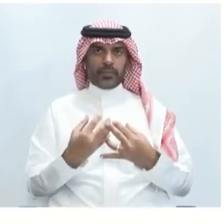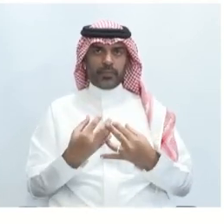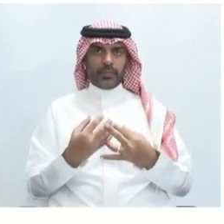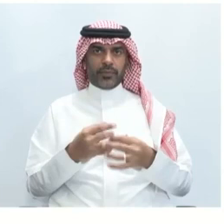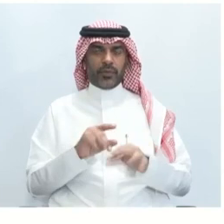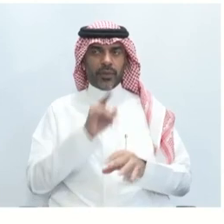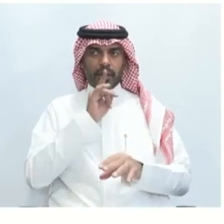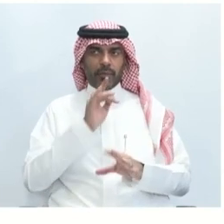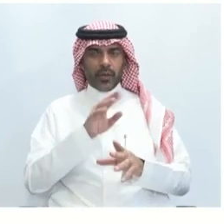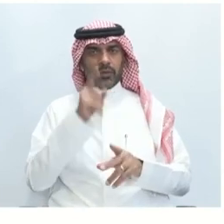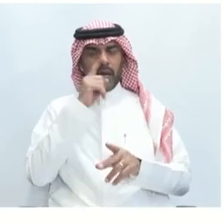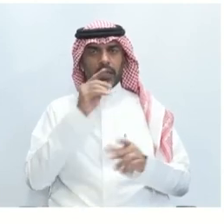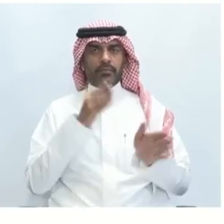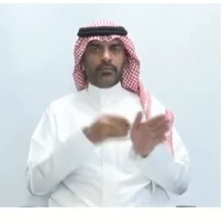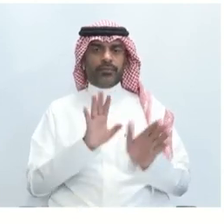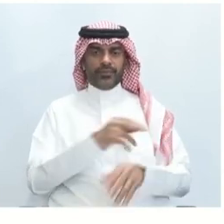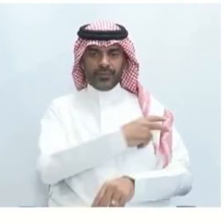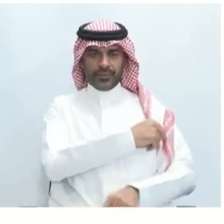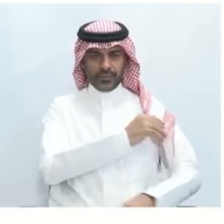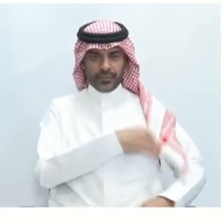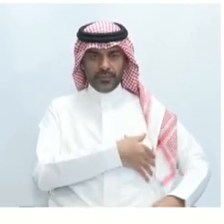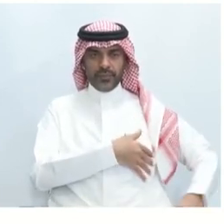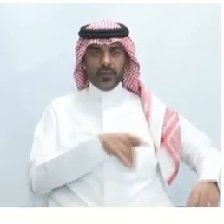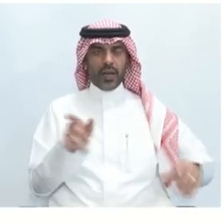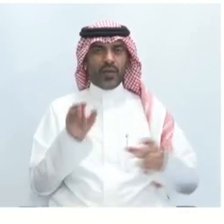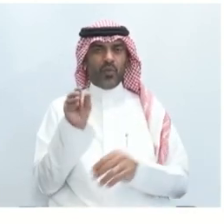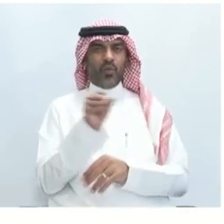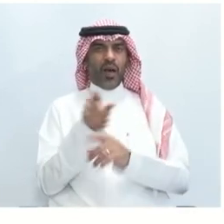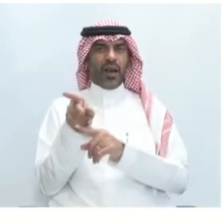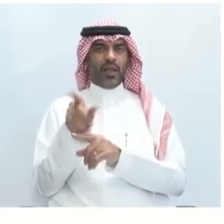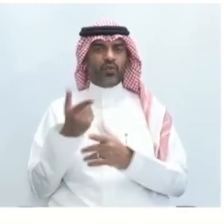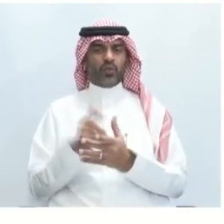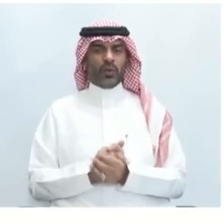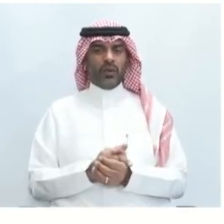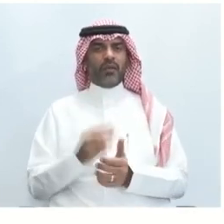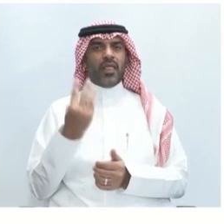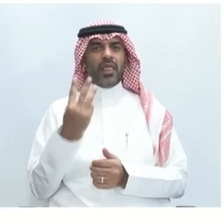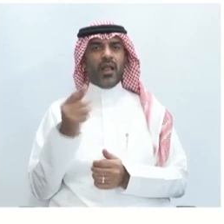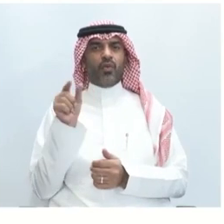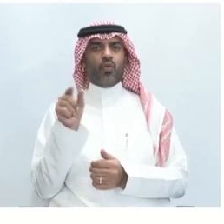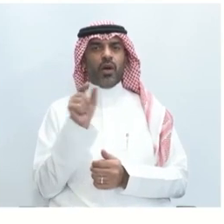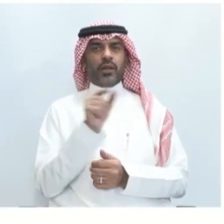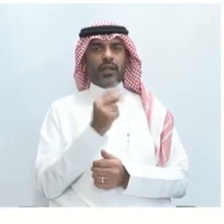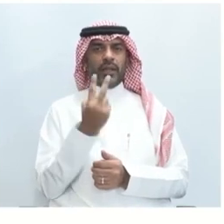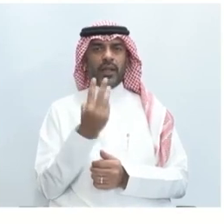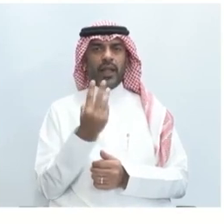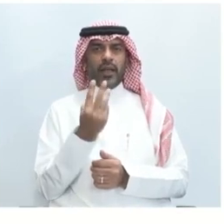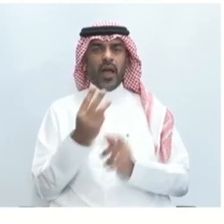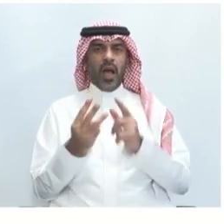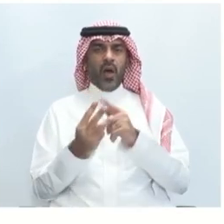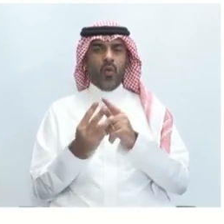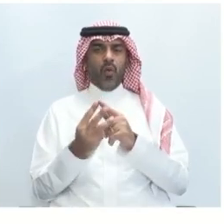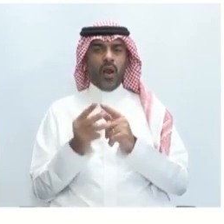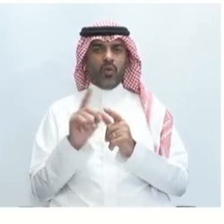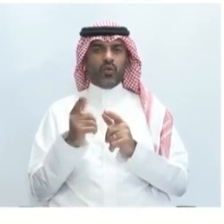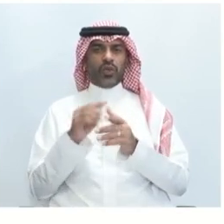طيب ماذا سنتعلم في هذا المقرر نرى ان مقررنا المهارات الرقميه يتكون من ثلاث وحدات الوحده الاولى كانت عباره